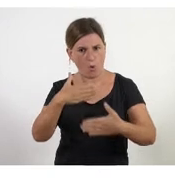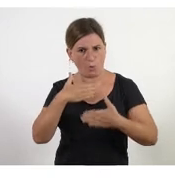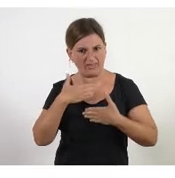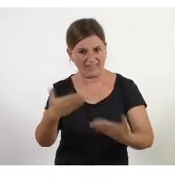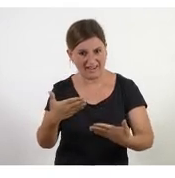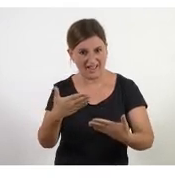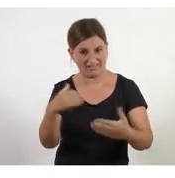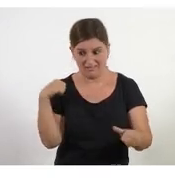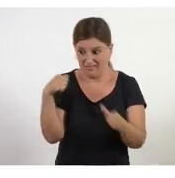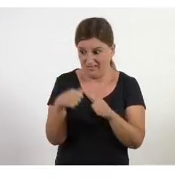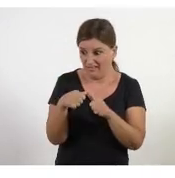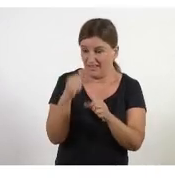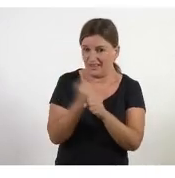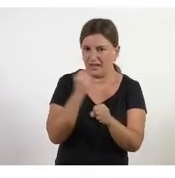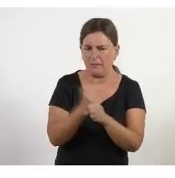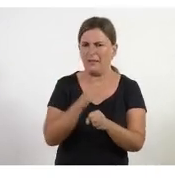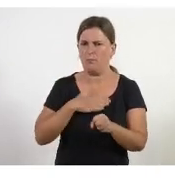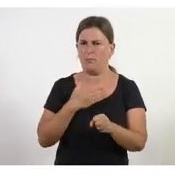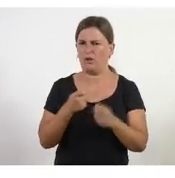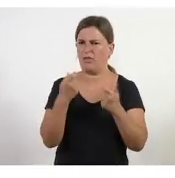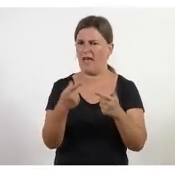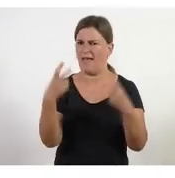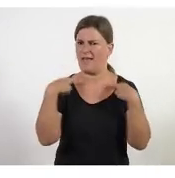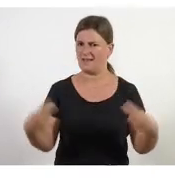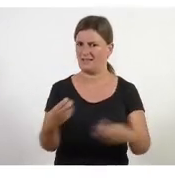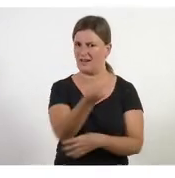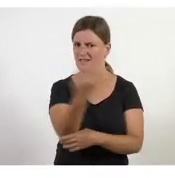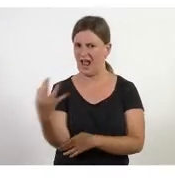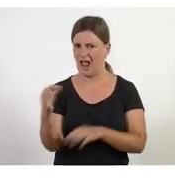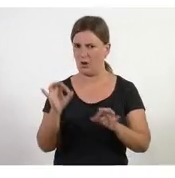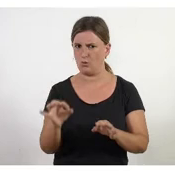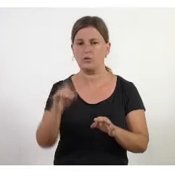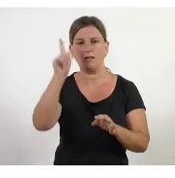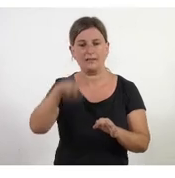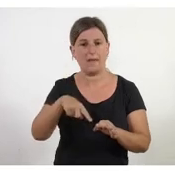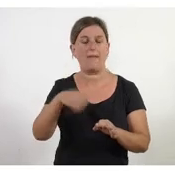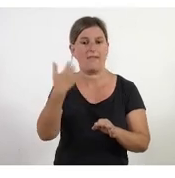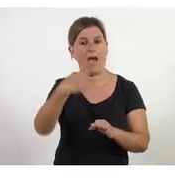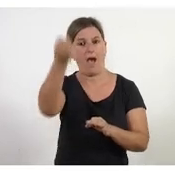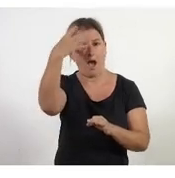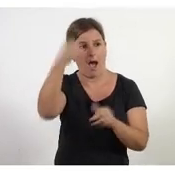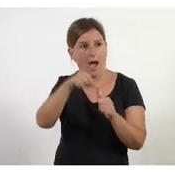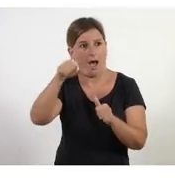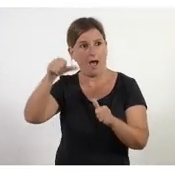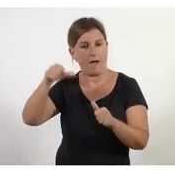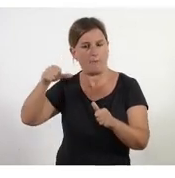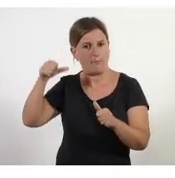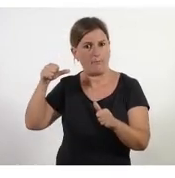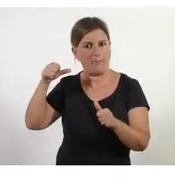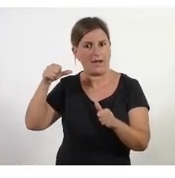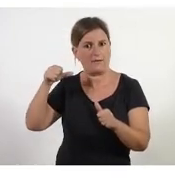probablement el procés ha estat estressant. Els aprenentatges que hem fet, que segurament ens han servit, potser ens han